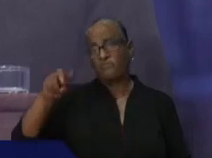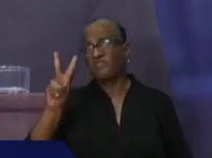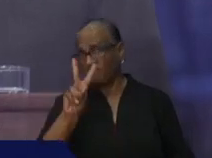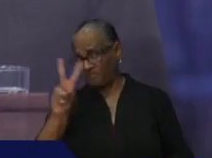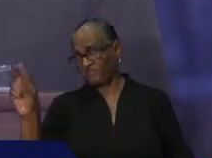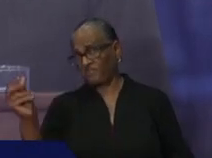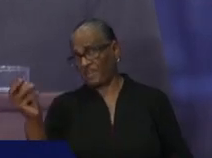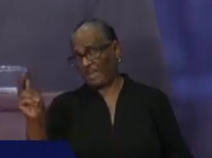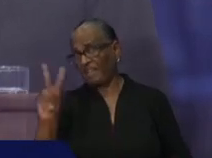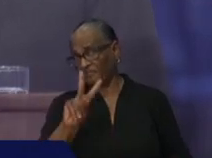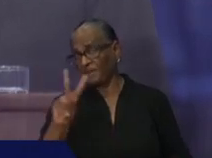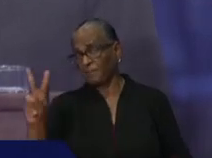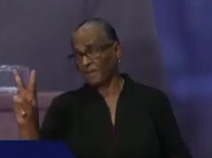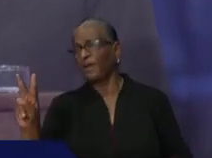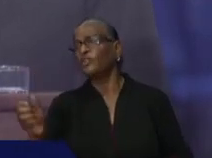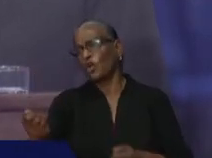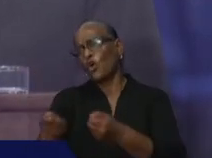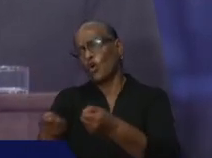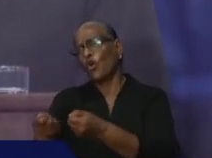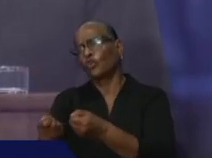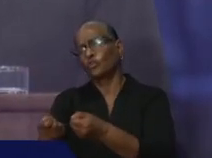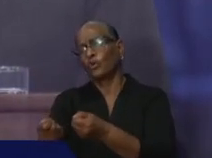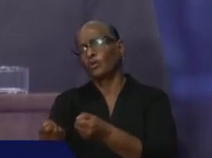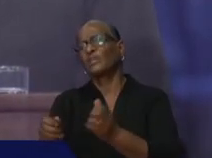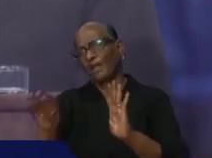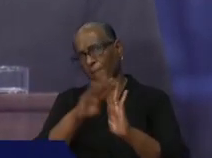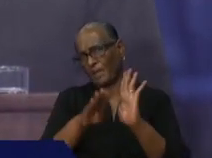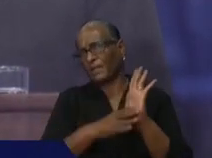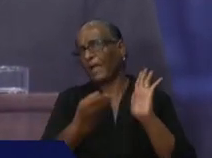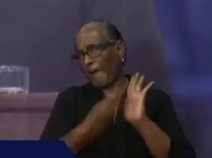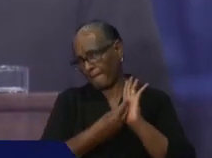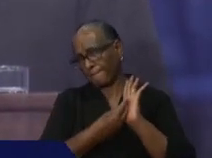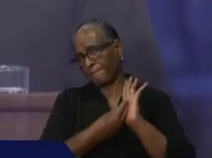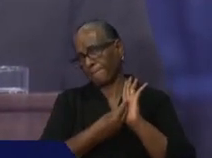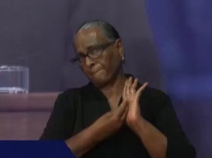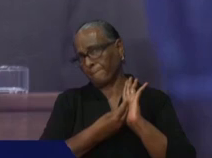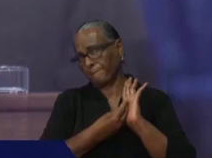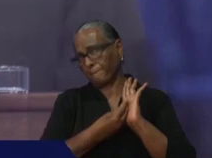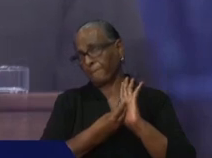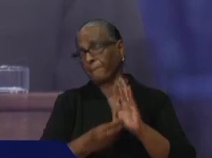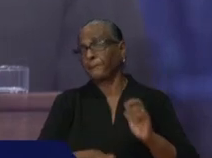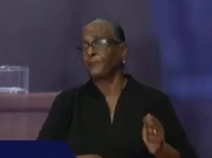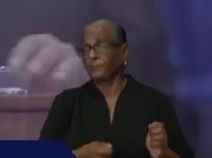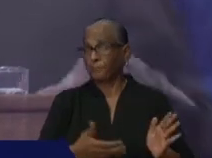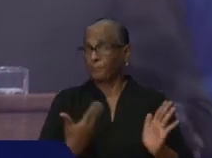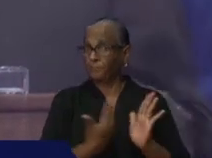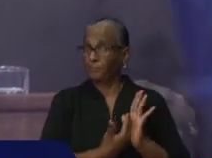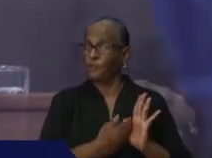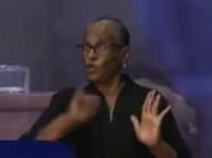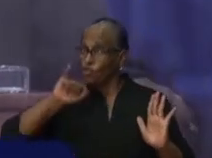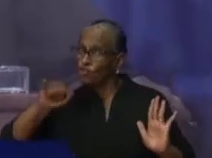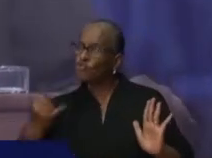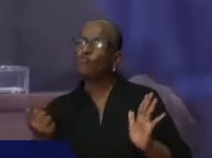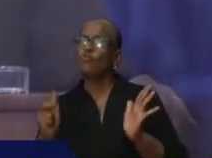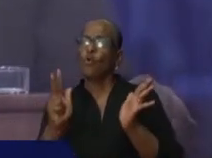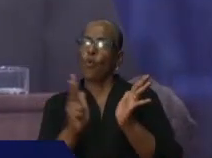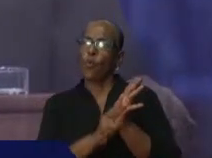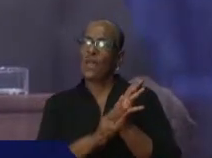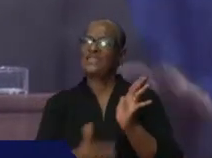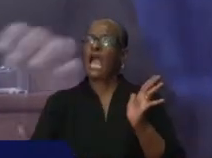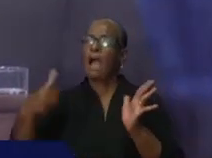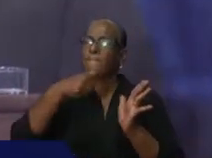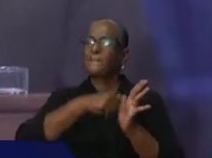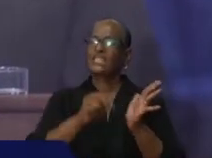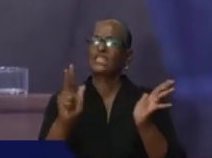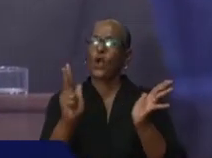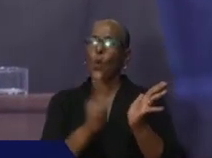te krijgen. En daarvoor hebben we een pakket van maatregelen de regering goedgekeurd. Een van de maatregelen is de nieuwe wet, de aangepaste wet